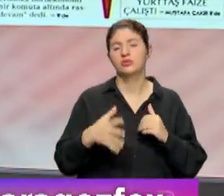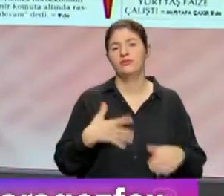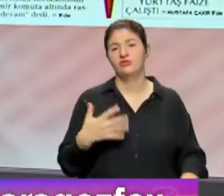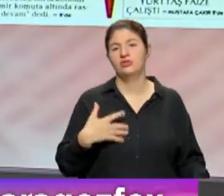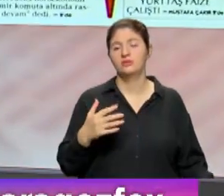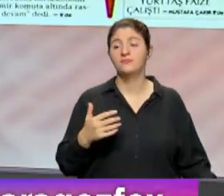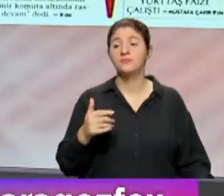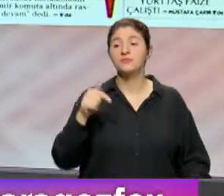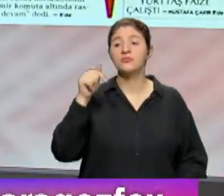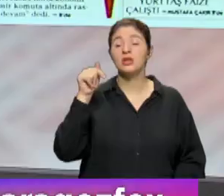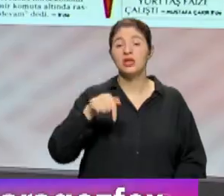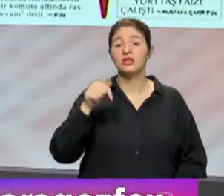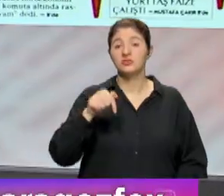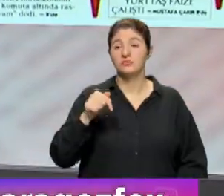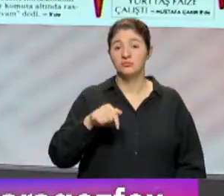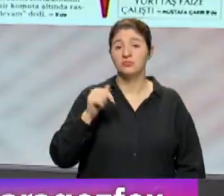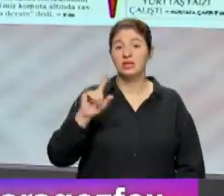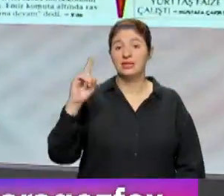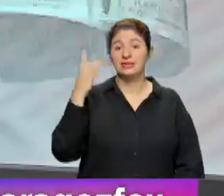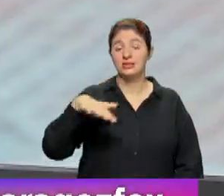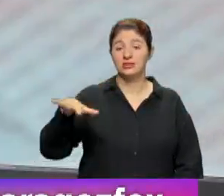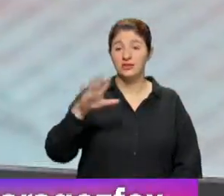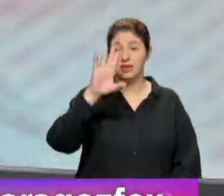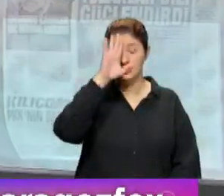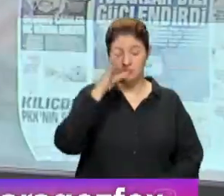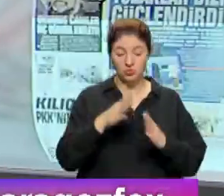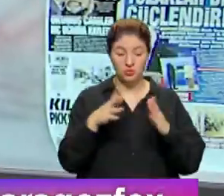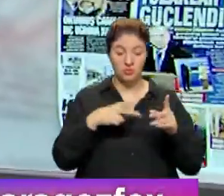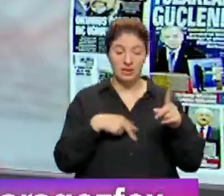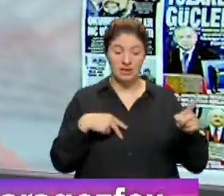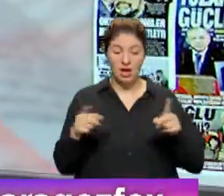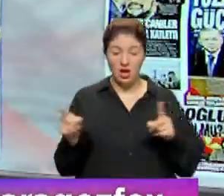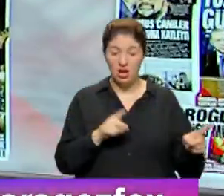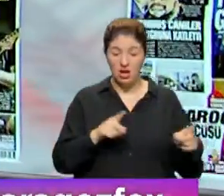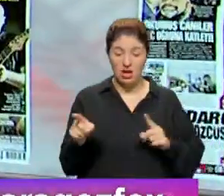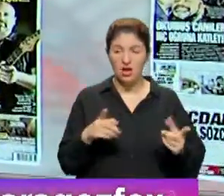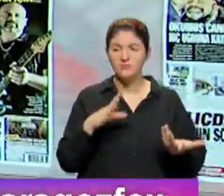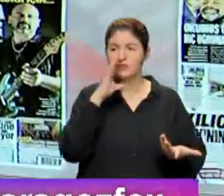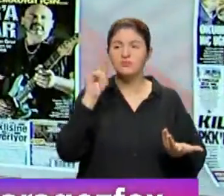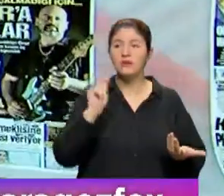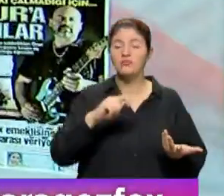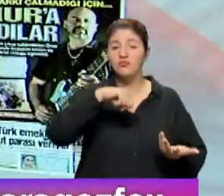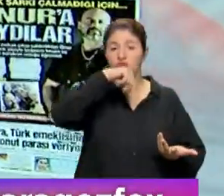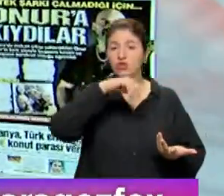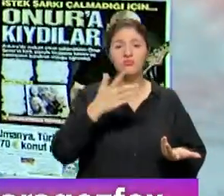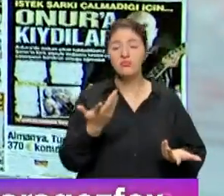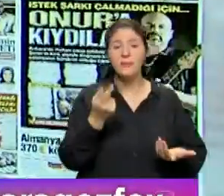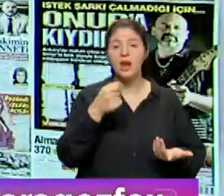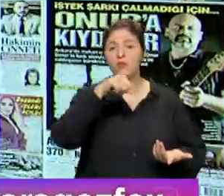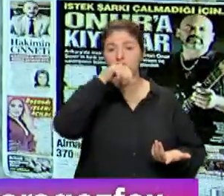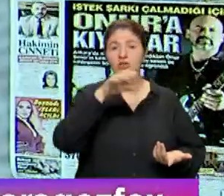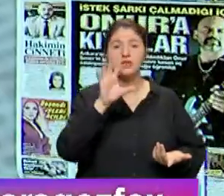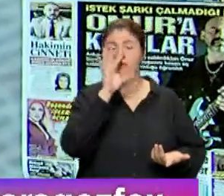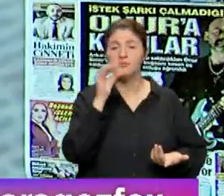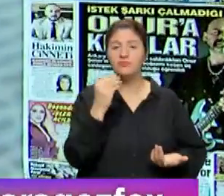sevineceğiz şimdi iktidar ve İstanbul Büyükşehir Belediyesi arasında Hani Kim yaptıı kimin parasıyla yaptı